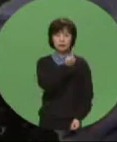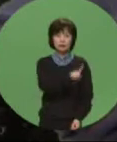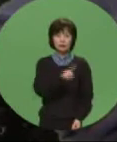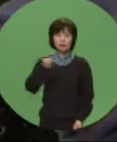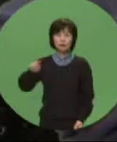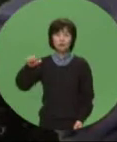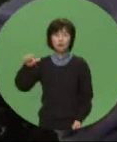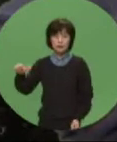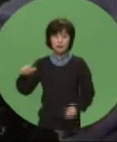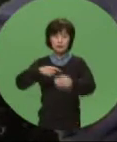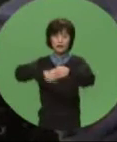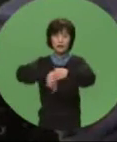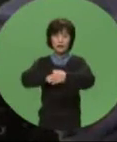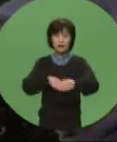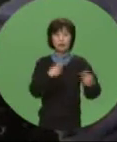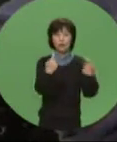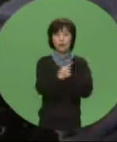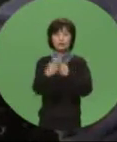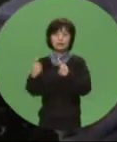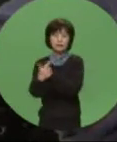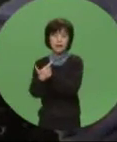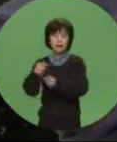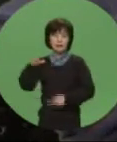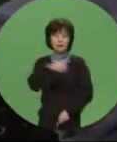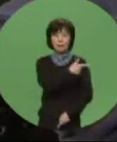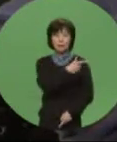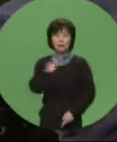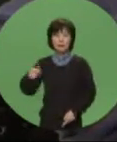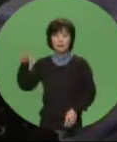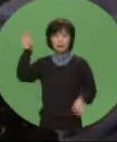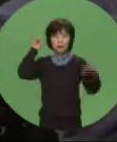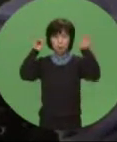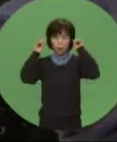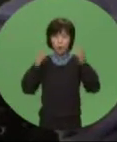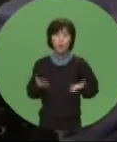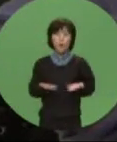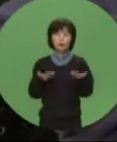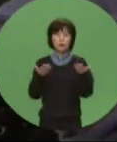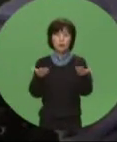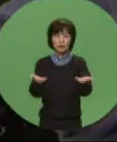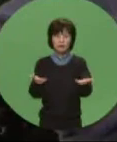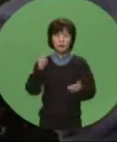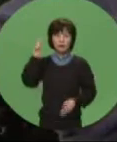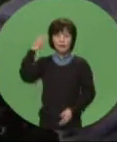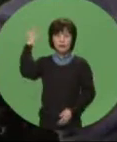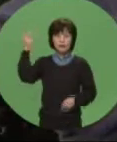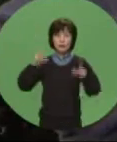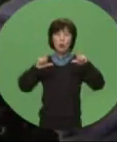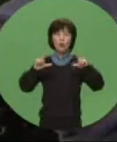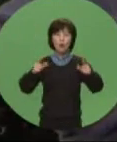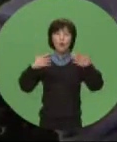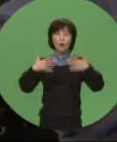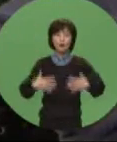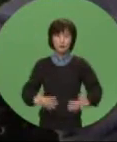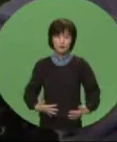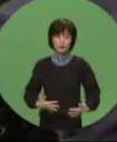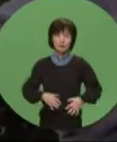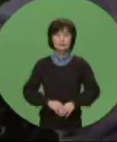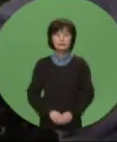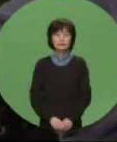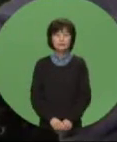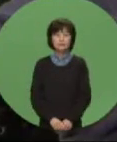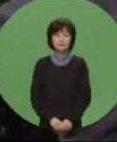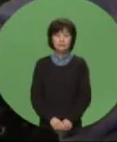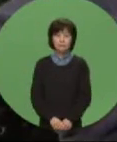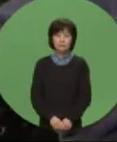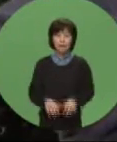15日の2回更新して、さまざまな情報をお届けしている生駒市の広報番組です。